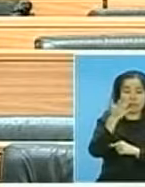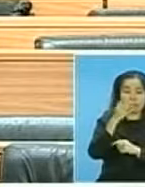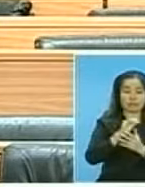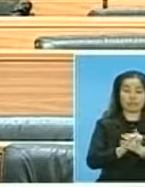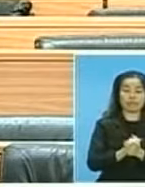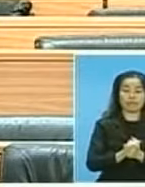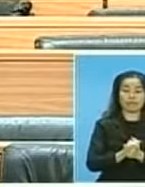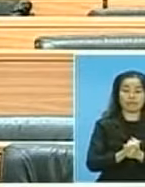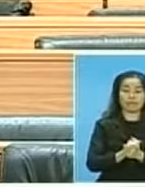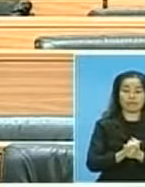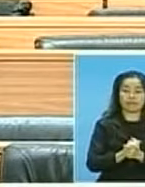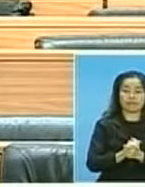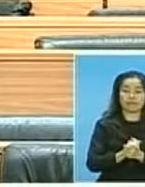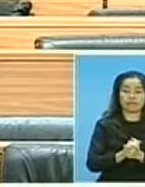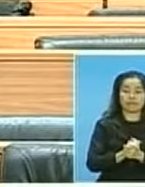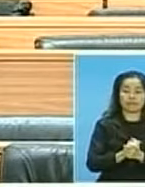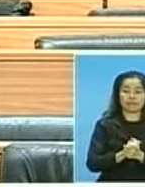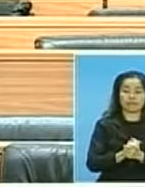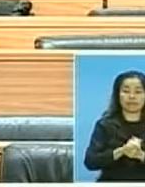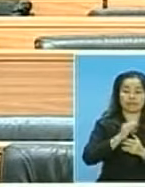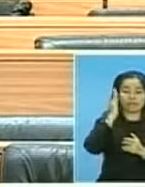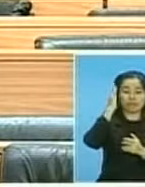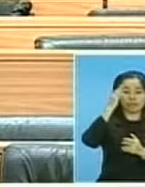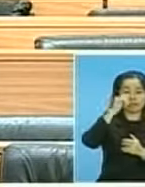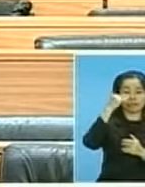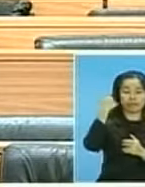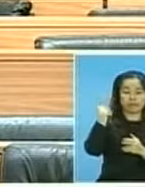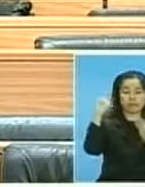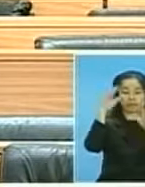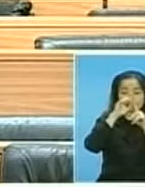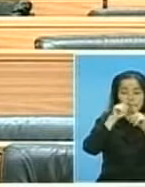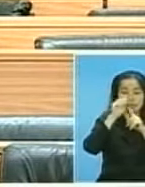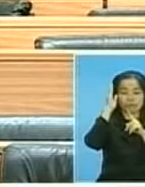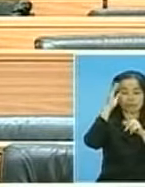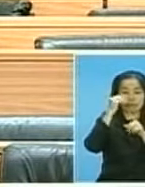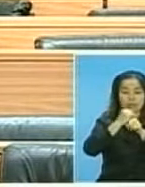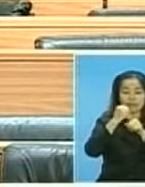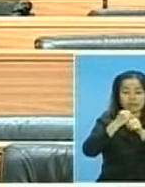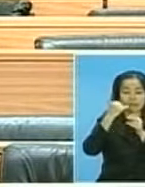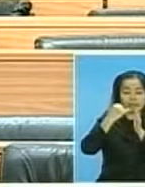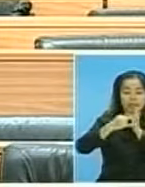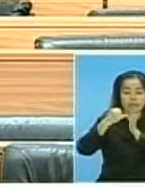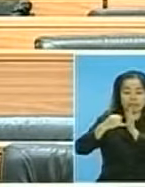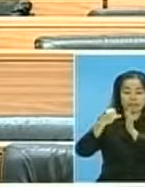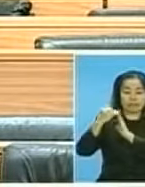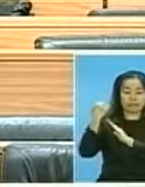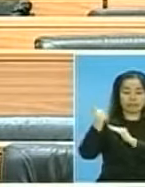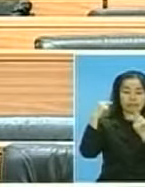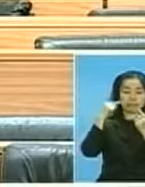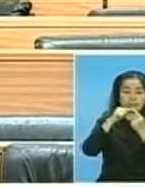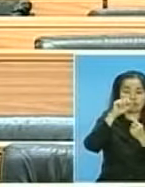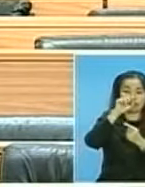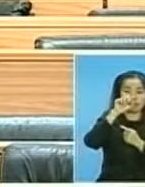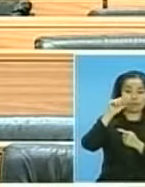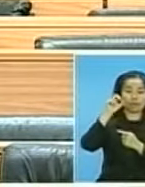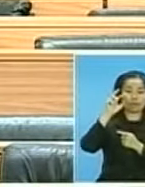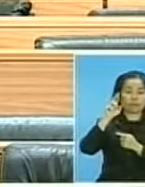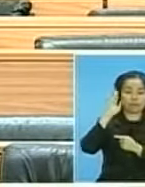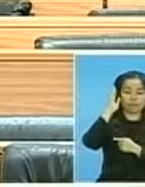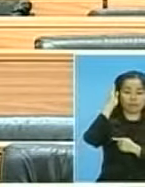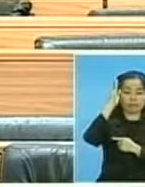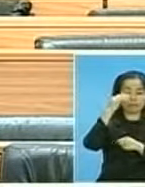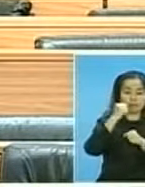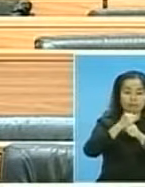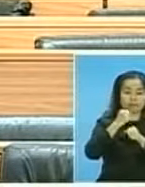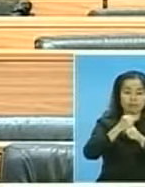รีนั้นเป็นเกรงว่าจะเป็นการส่งสัญญาณที่ผิดพลาดไปยังสสร.ที่จะมีการย